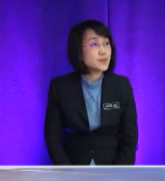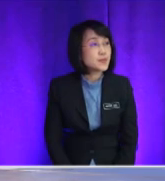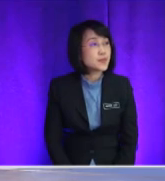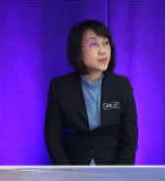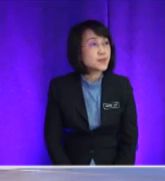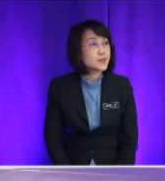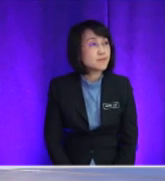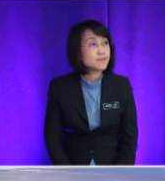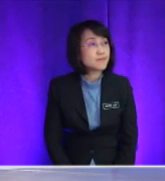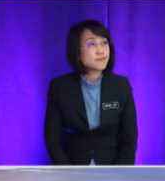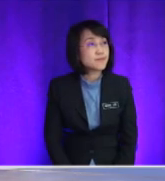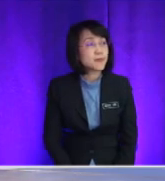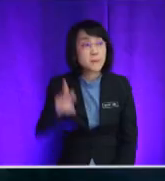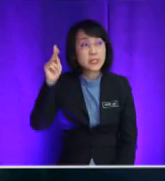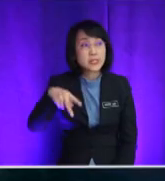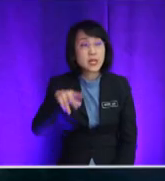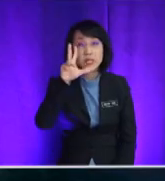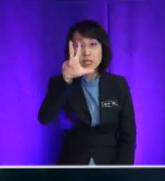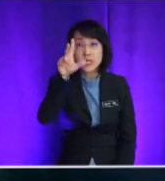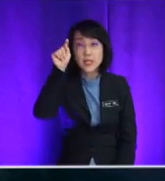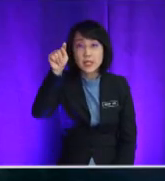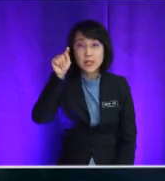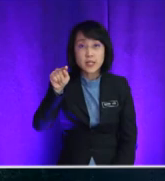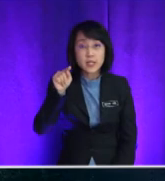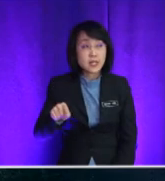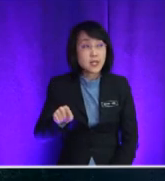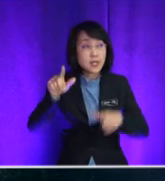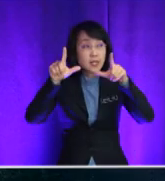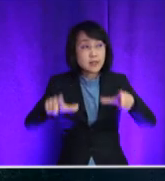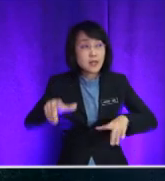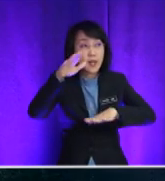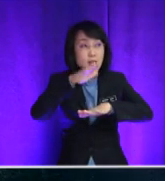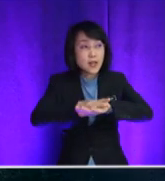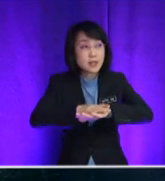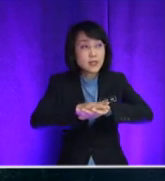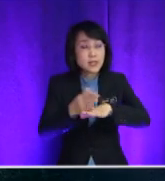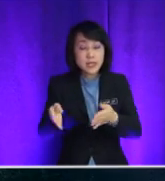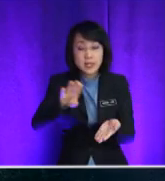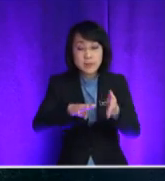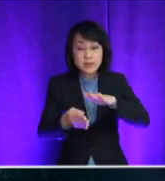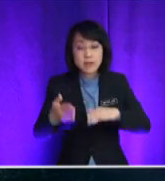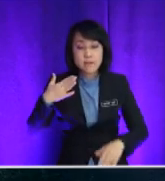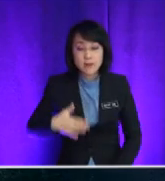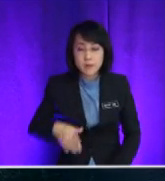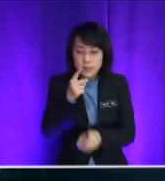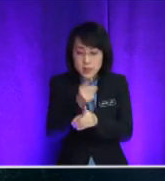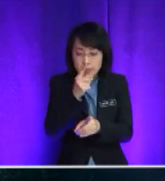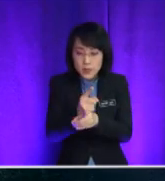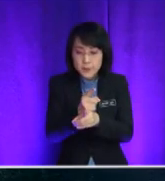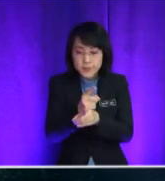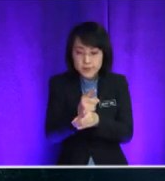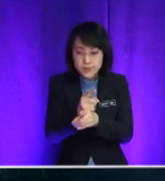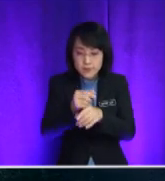pastikan tiga titik ini terletak di atas lipatan fabrik betul-betul terletak